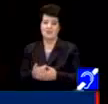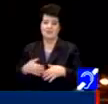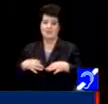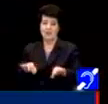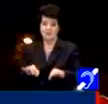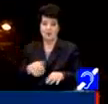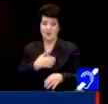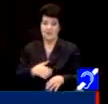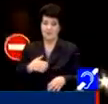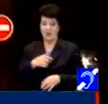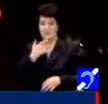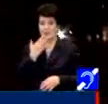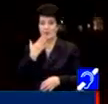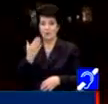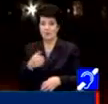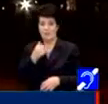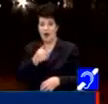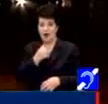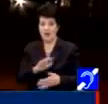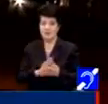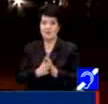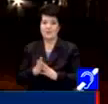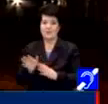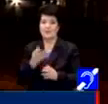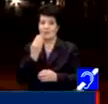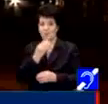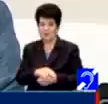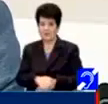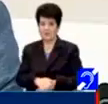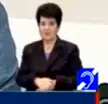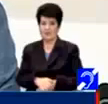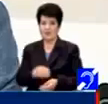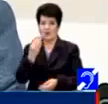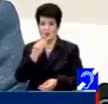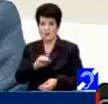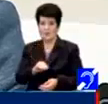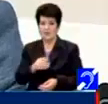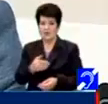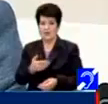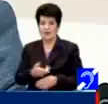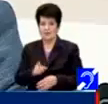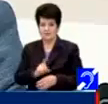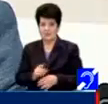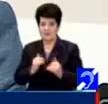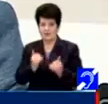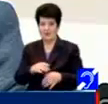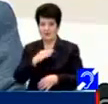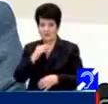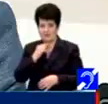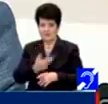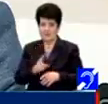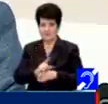de la primărie susține că în ultimii ani situația s-a îmbunătățit. Cert este că în ultimii ani s-a acordat o atenție